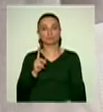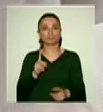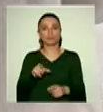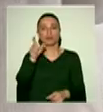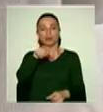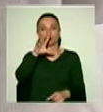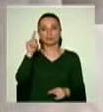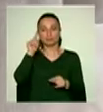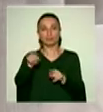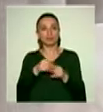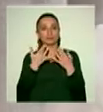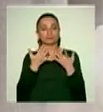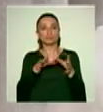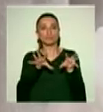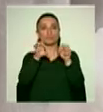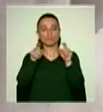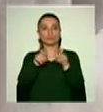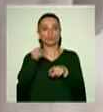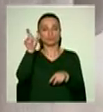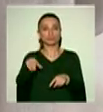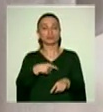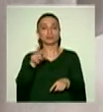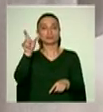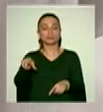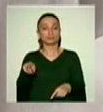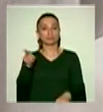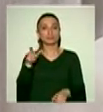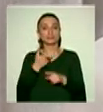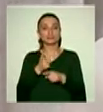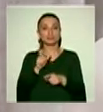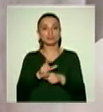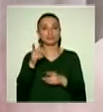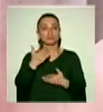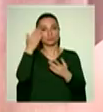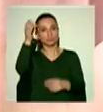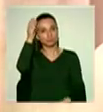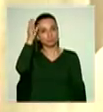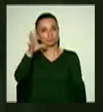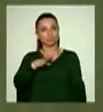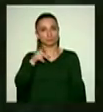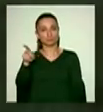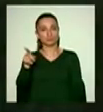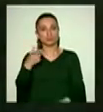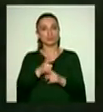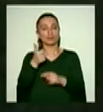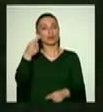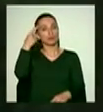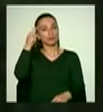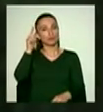მივხვდი, რომ ის ადამიანებს იზიდავდა, რადგან გარდა იმისა, რომ ძალიან ნაკითხი იყო